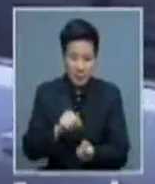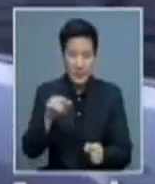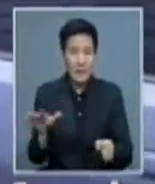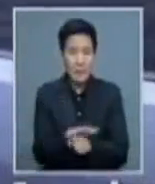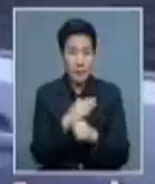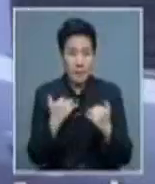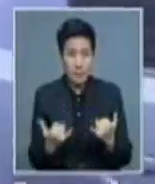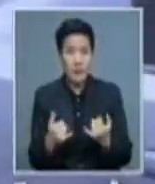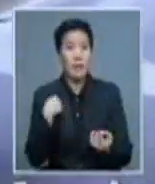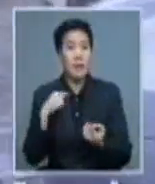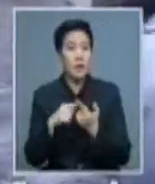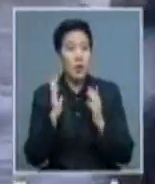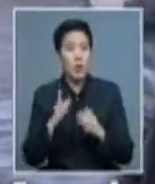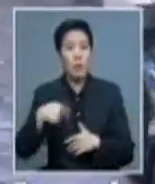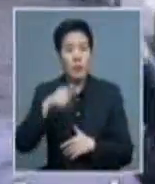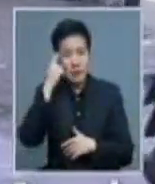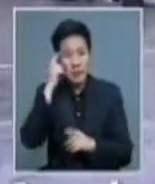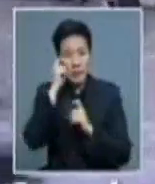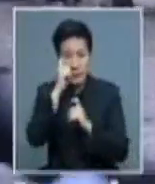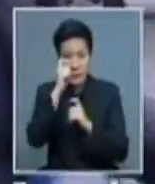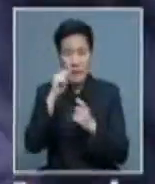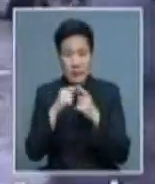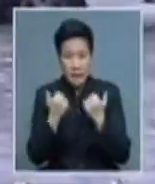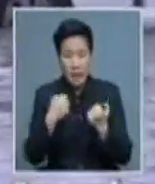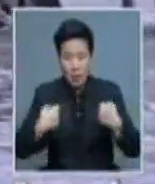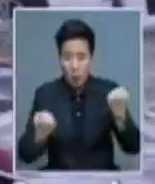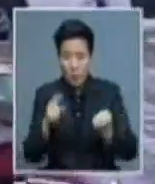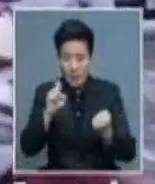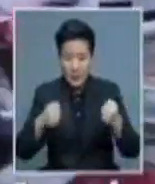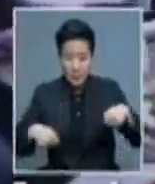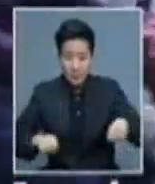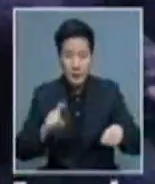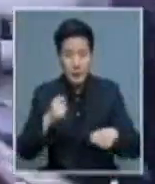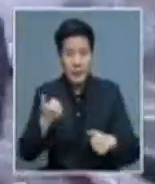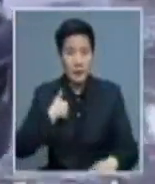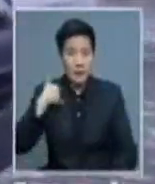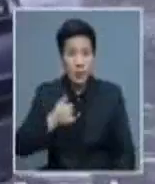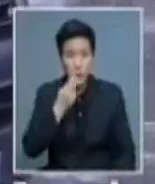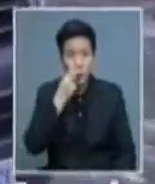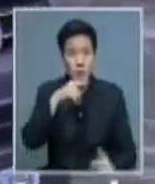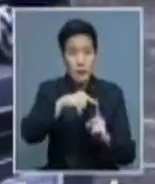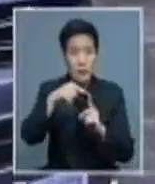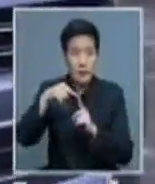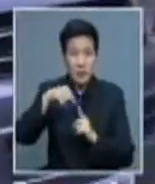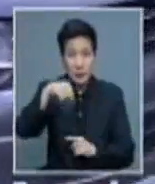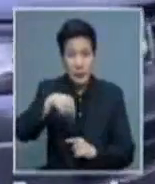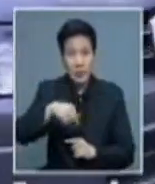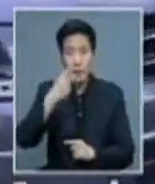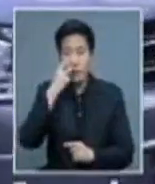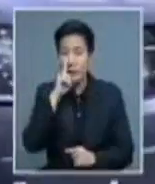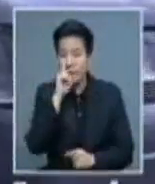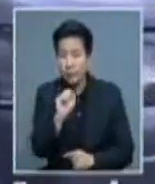ตบาทอยู่ค่ะซึ่งค่อนข้างที่จะสุ่มเสี่ยงนะคะอยู่ณขณะนี้บรรยากาศที่ดิฉันได้ลงสำรวจพื้นที่ก่อนหน้านี้ค่ะจะ